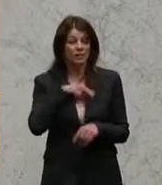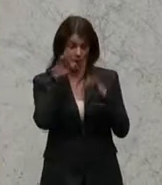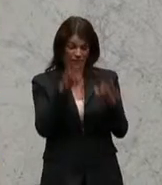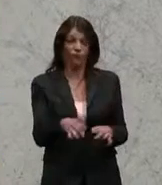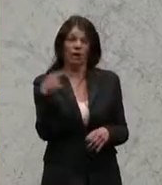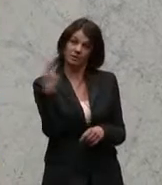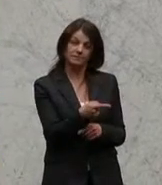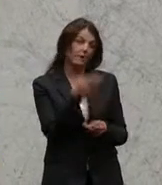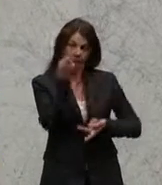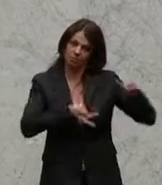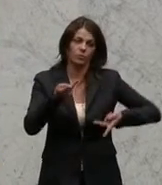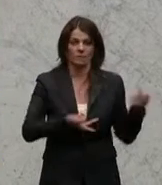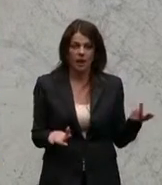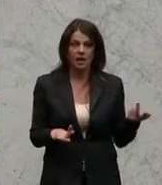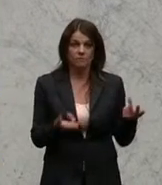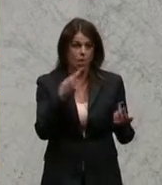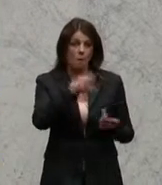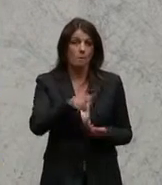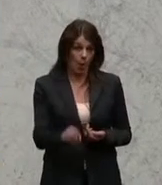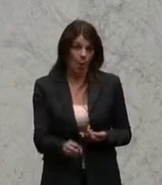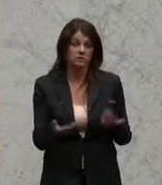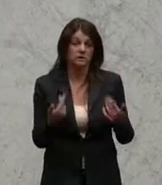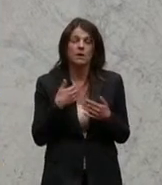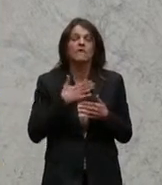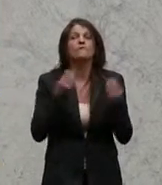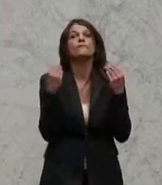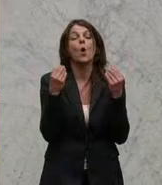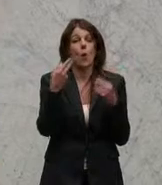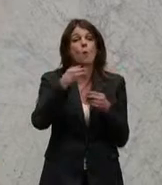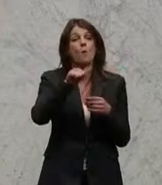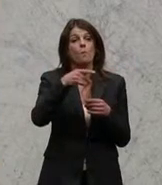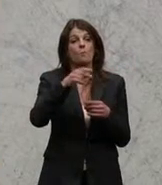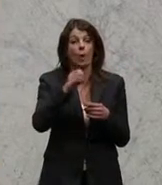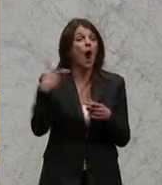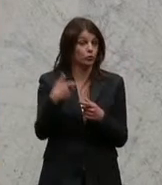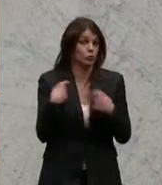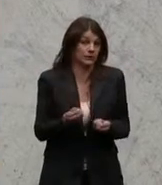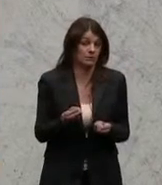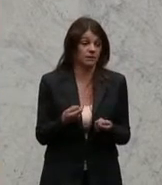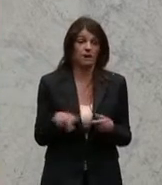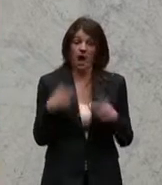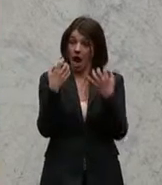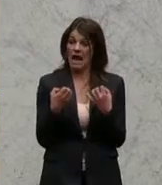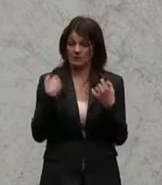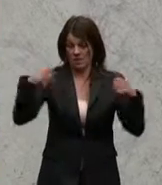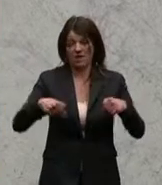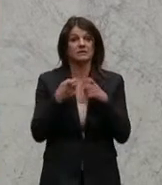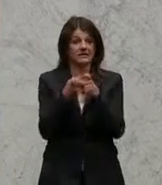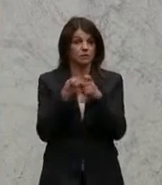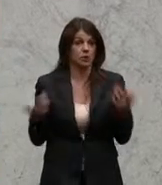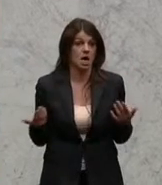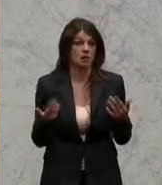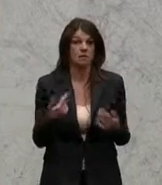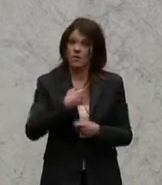dieses Hyperdesaster. Und ich bin froh, dass es diesen Hypo-Ausschuss gegeben hat, den wir im Herbst hier herinnen diskutieren, wo